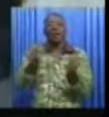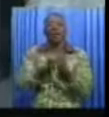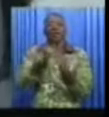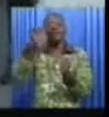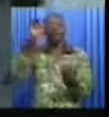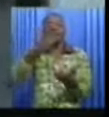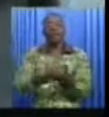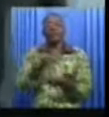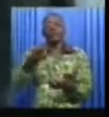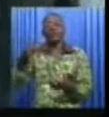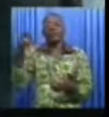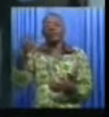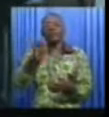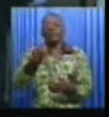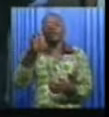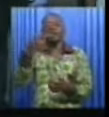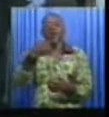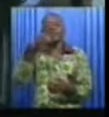CGD.